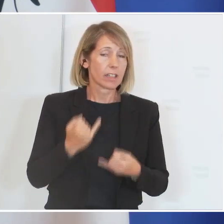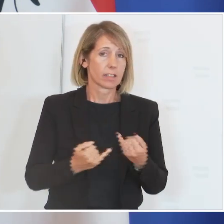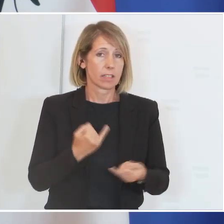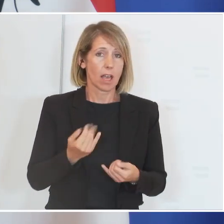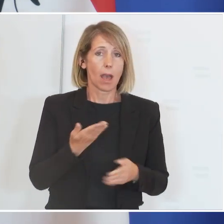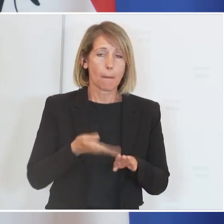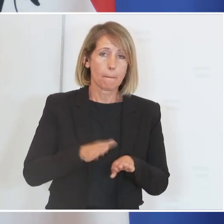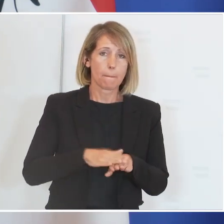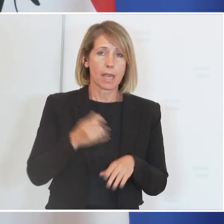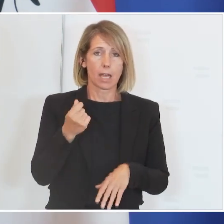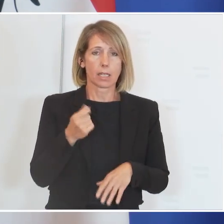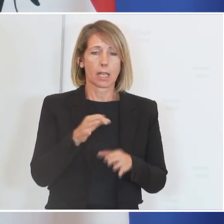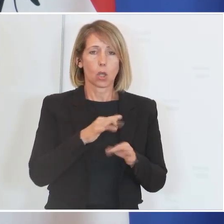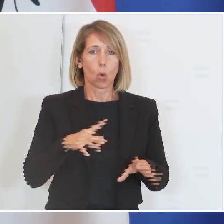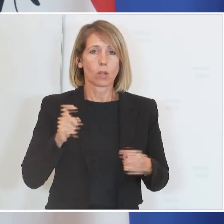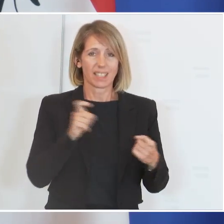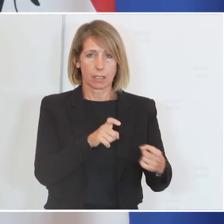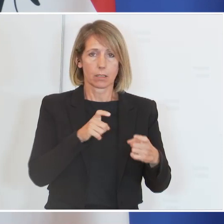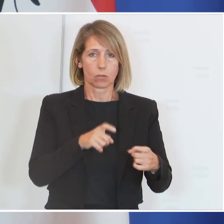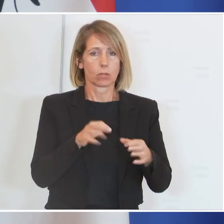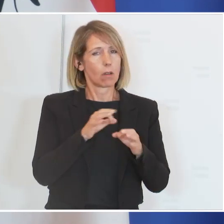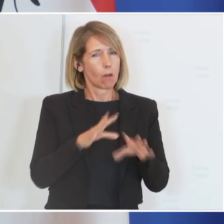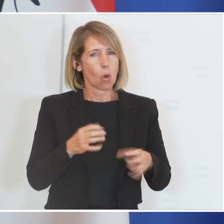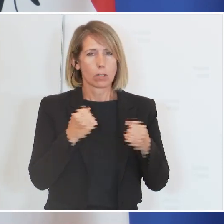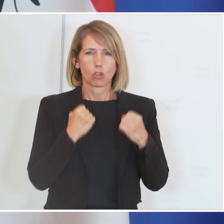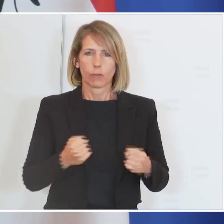Börserl ohne Diskussion und schwierige Verhandlungen.